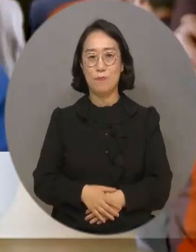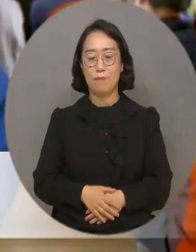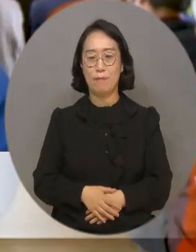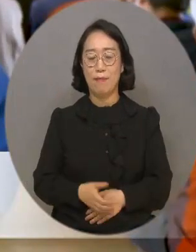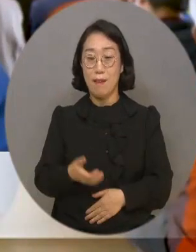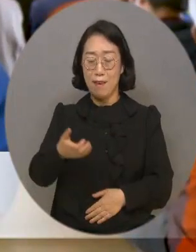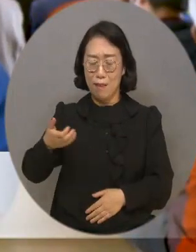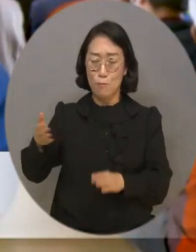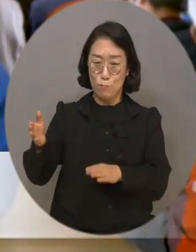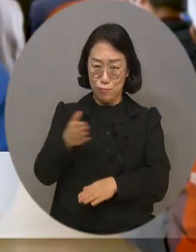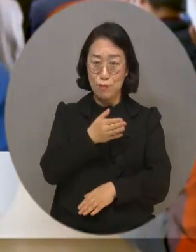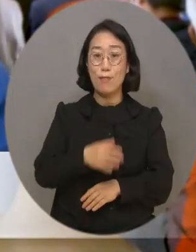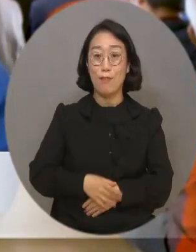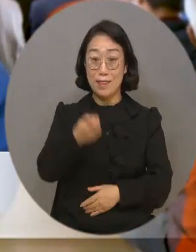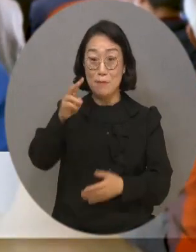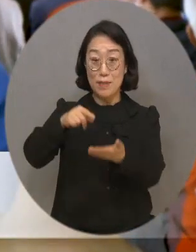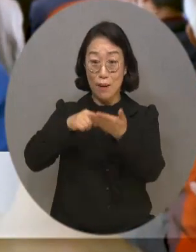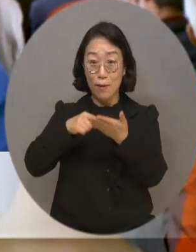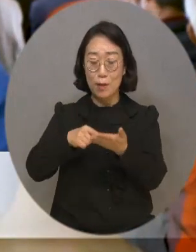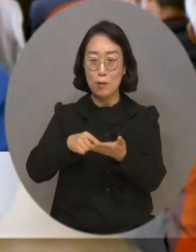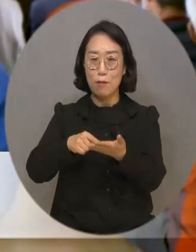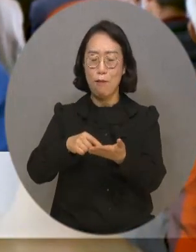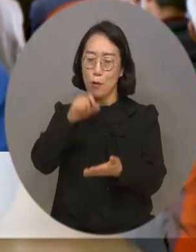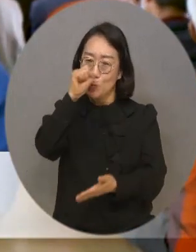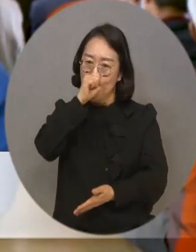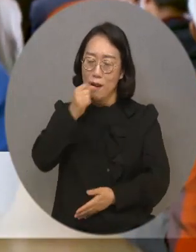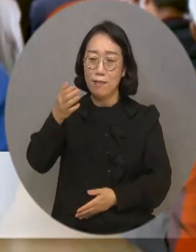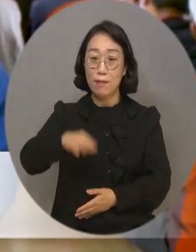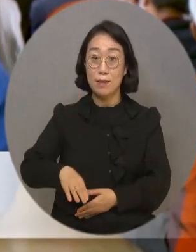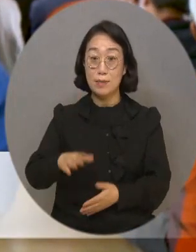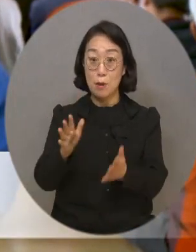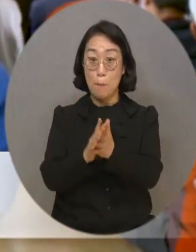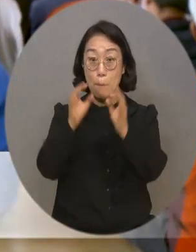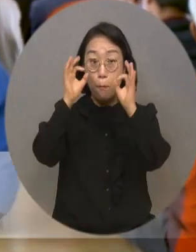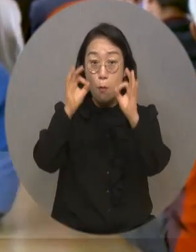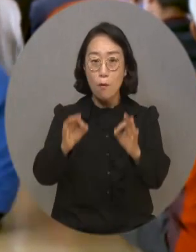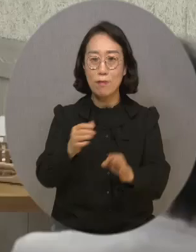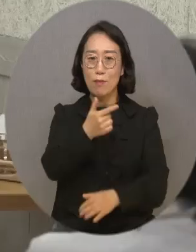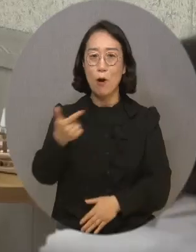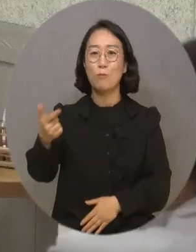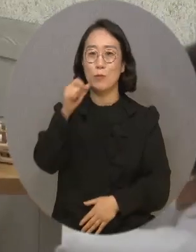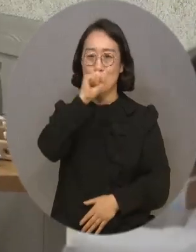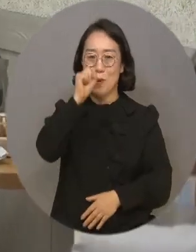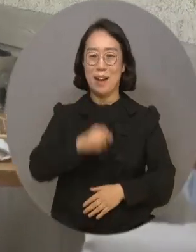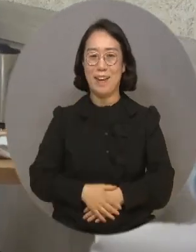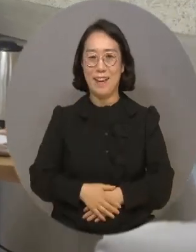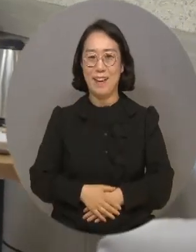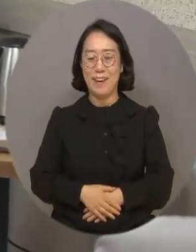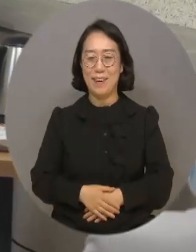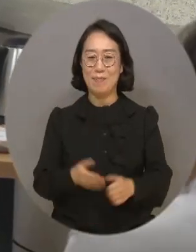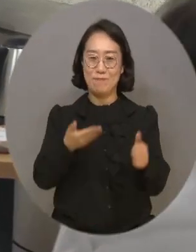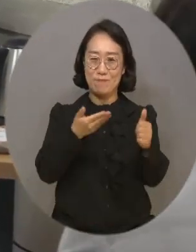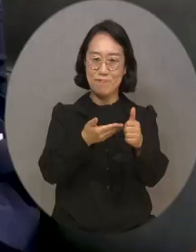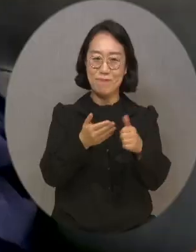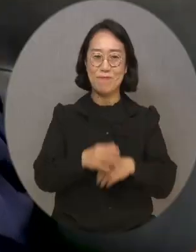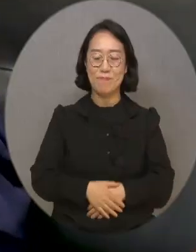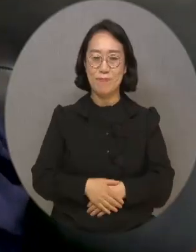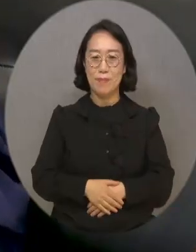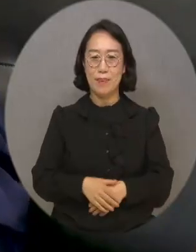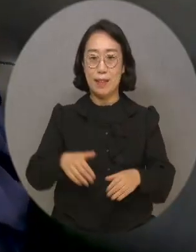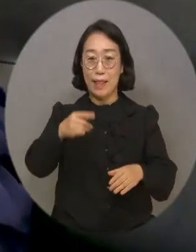불트 때부터 팬이었는데 직접 눈으로 보니까 너무 좋아요. 이수호 군은 장성의